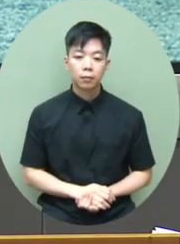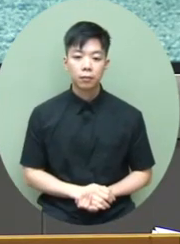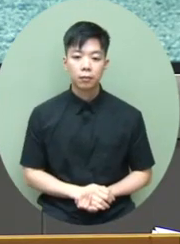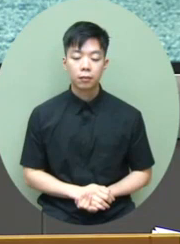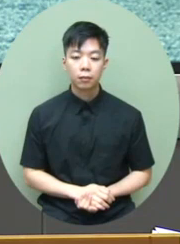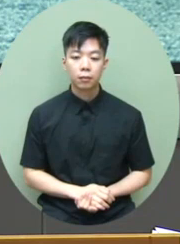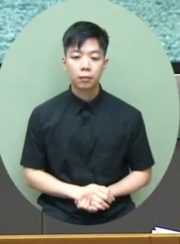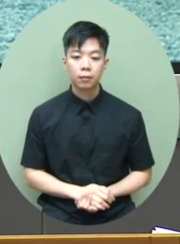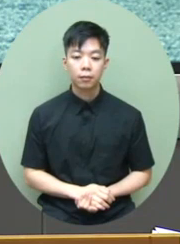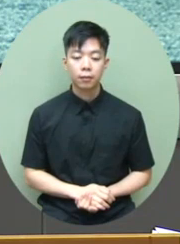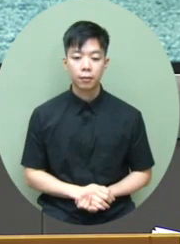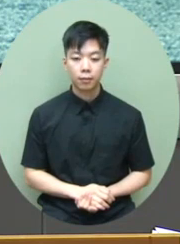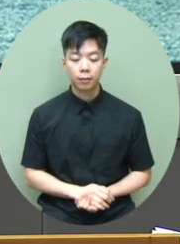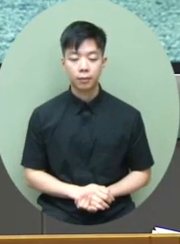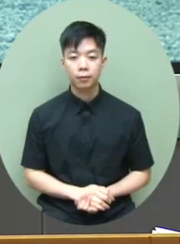就喺